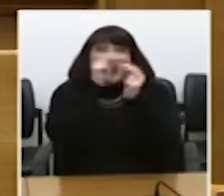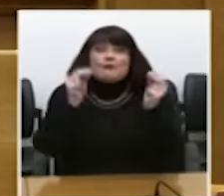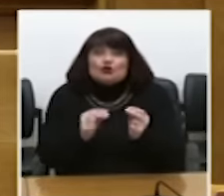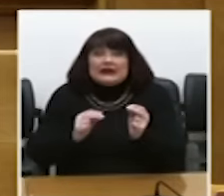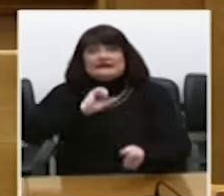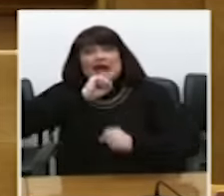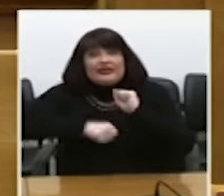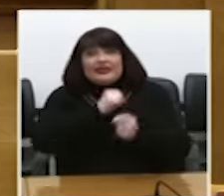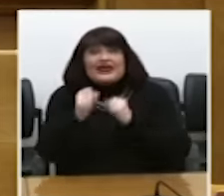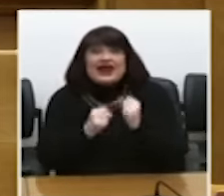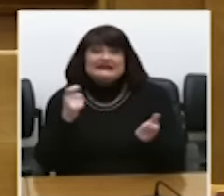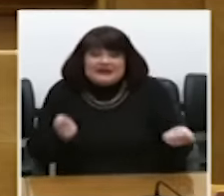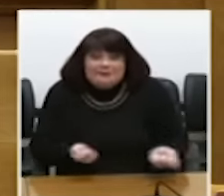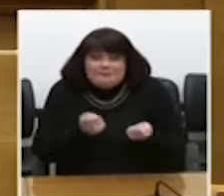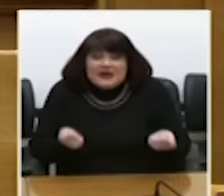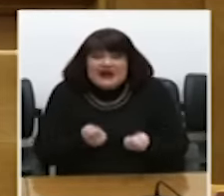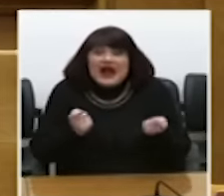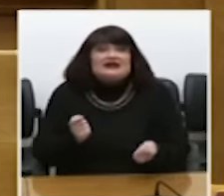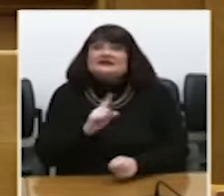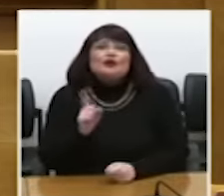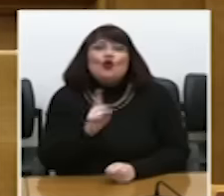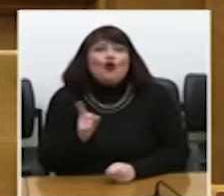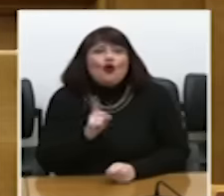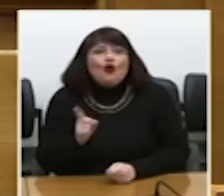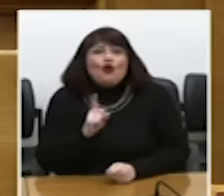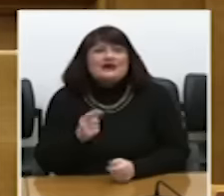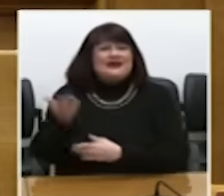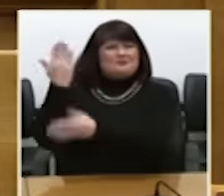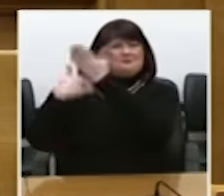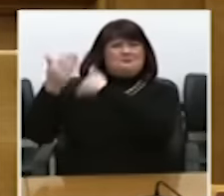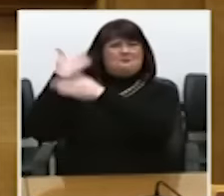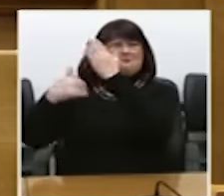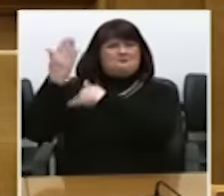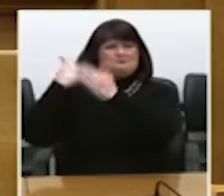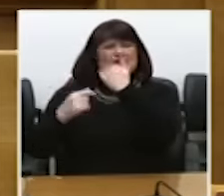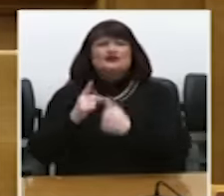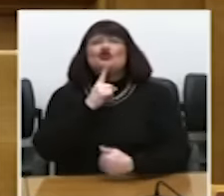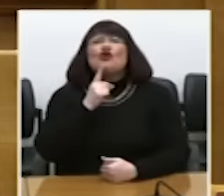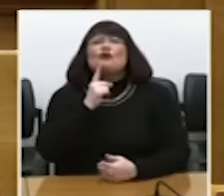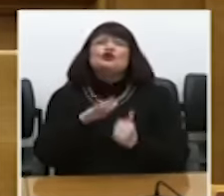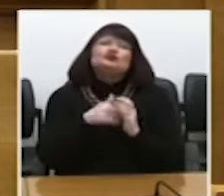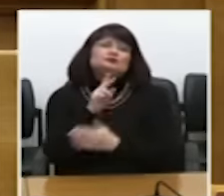σε πράξη και όχι σε επιστροφή στη θέση του παθητικού θεατή.